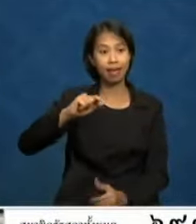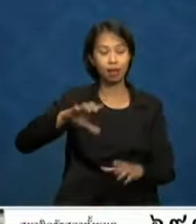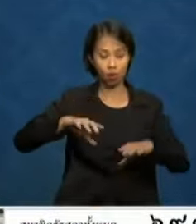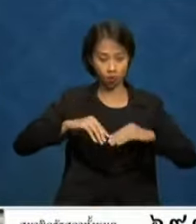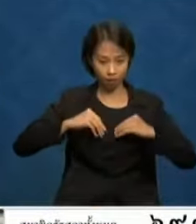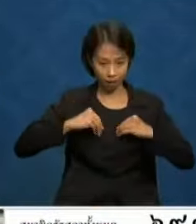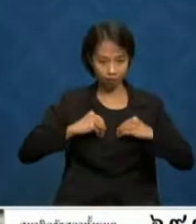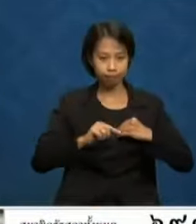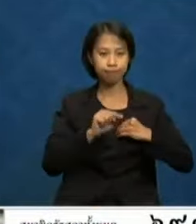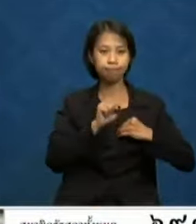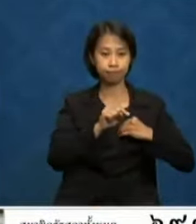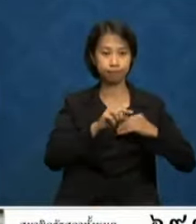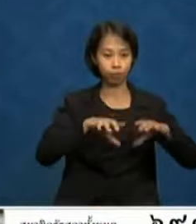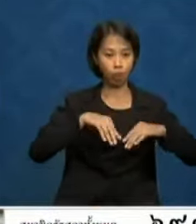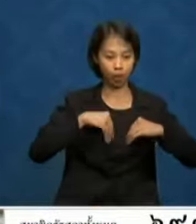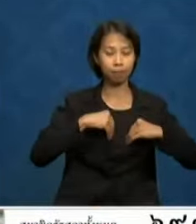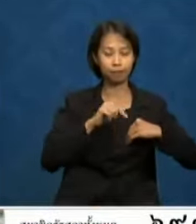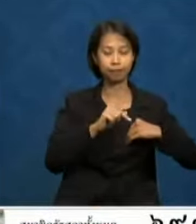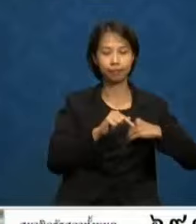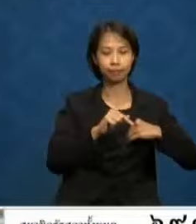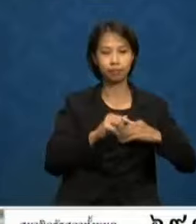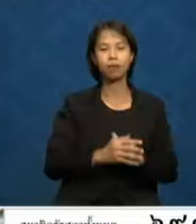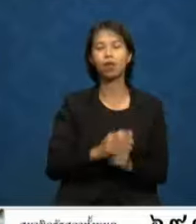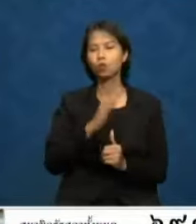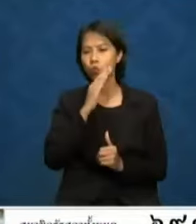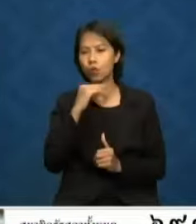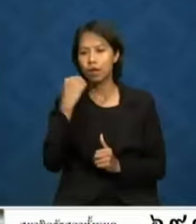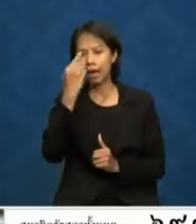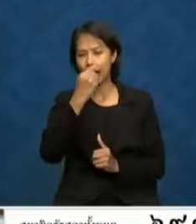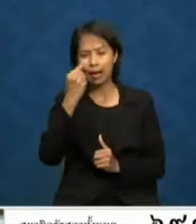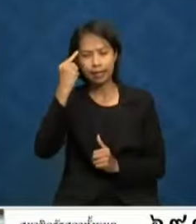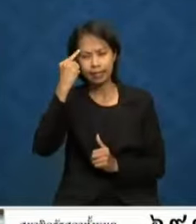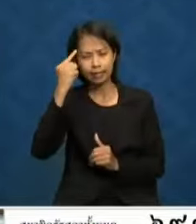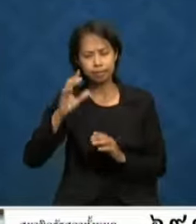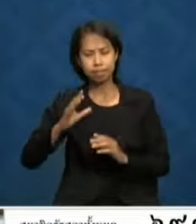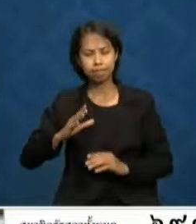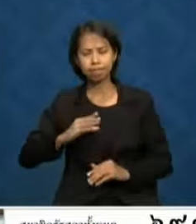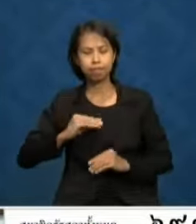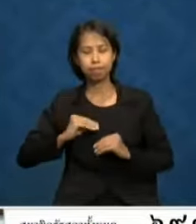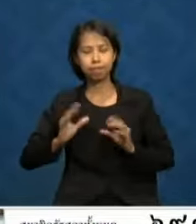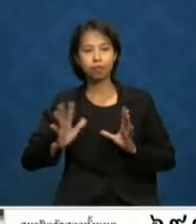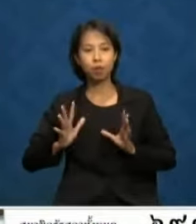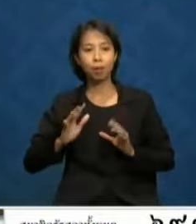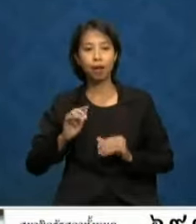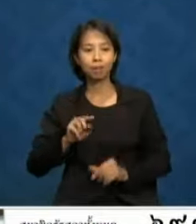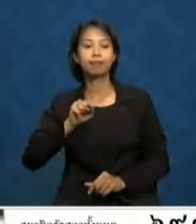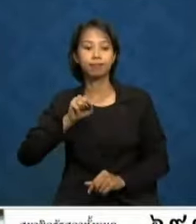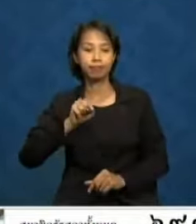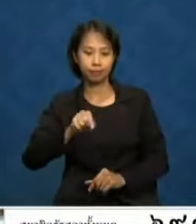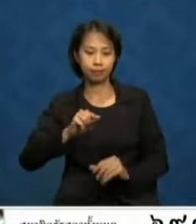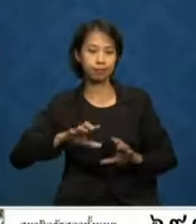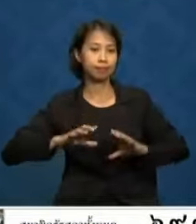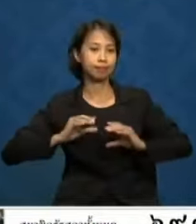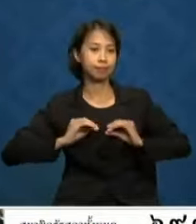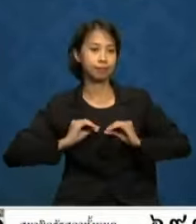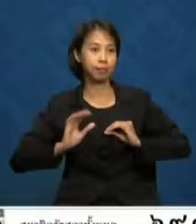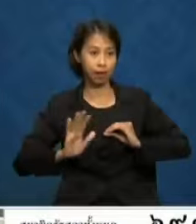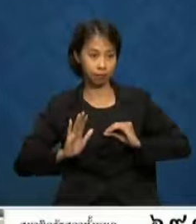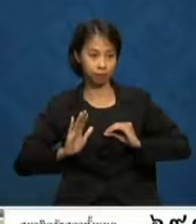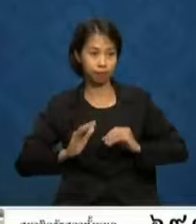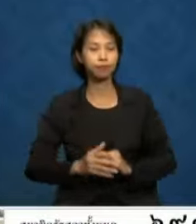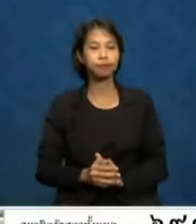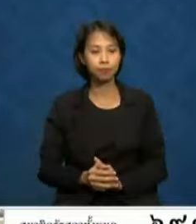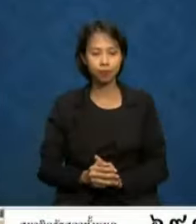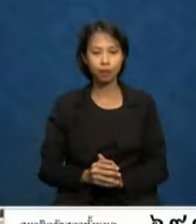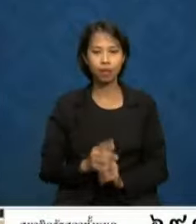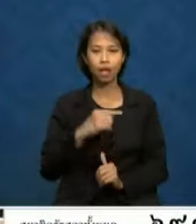รุณากดปุ่มเห็นด้วยท่านผู้ใดไม่เห็นชอบกรุณากดปุ่มไม่เห็นด้วย